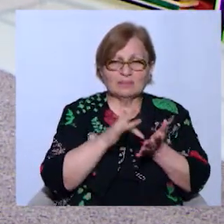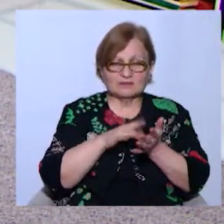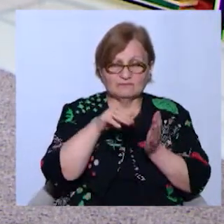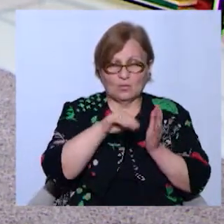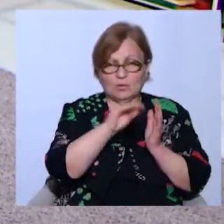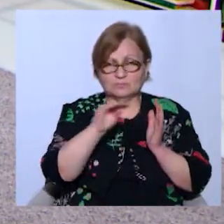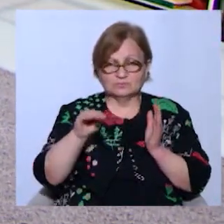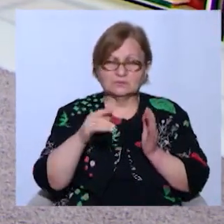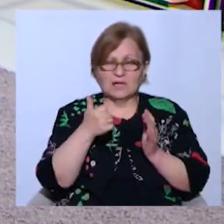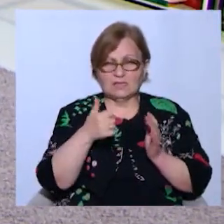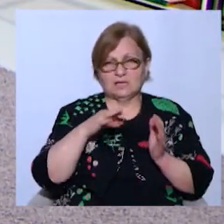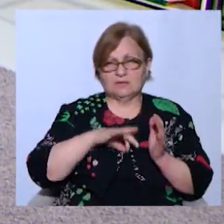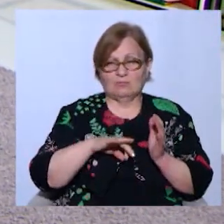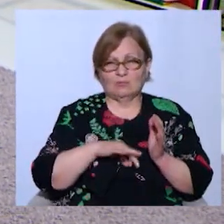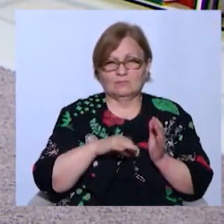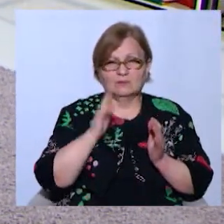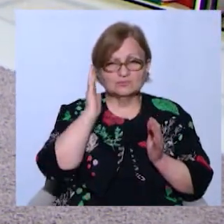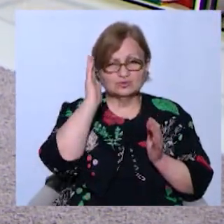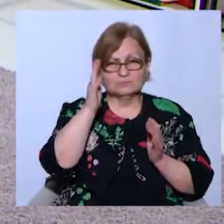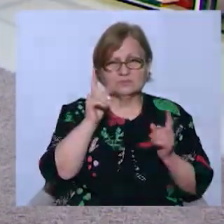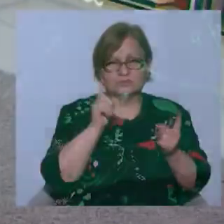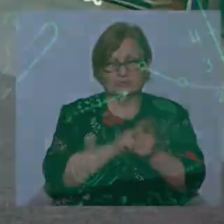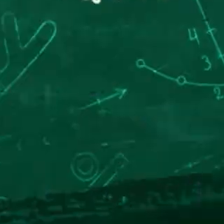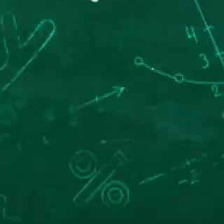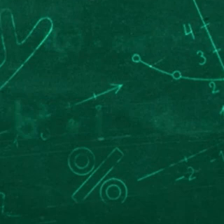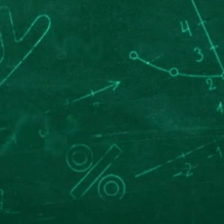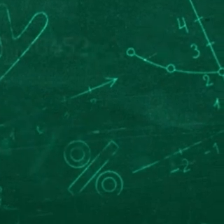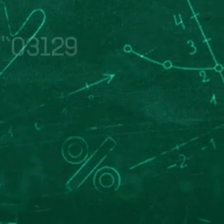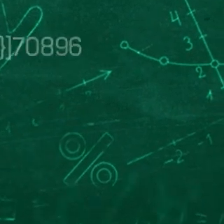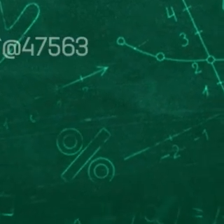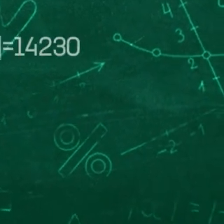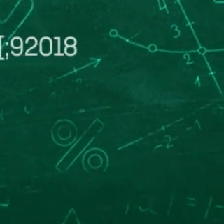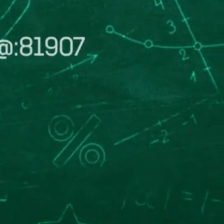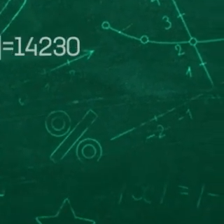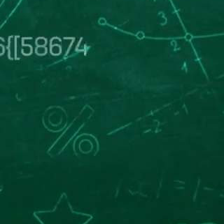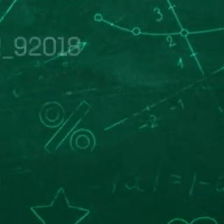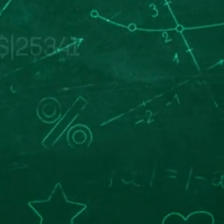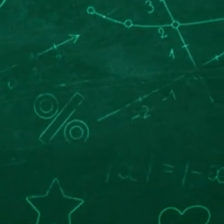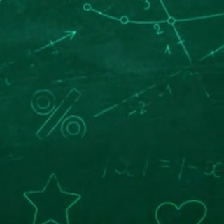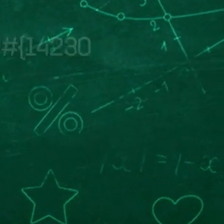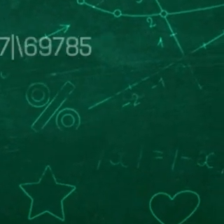კარგად. შემდეგ მეცადინეობამდე.